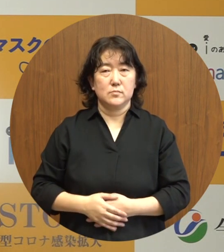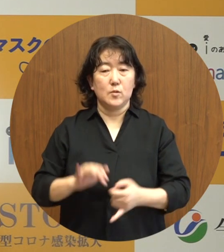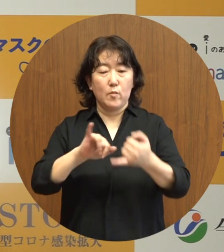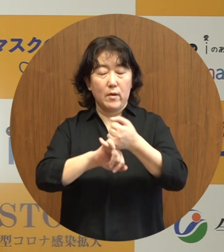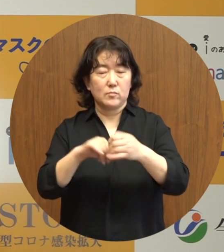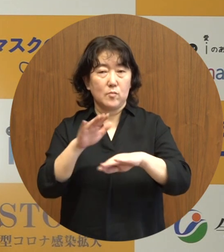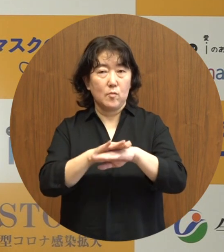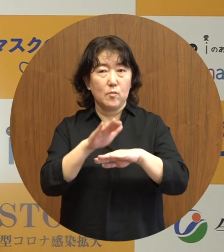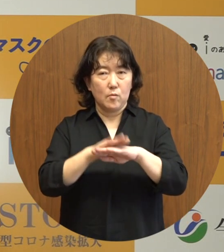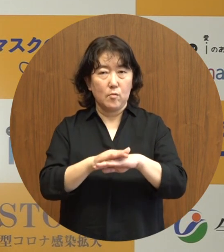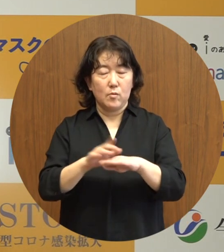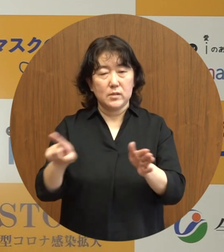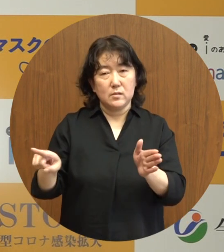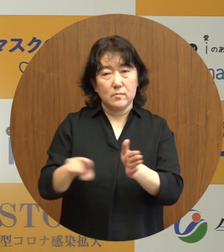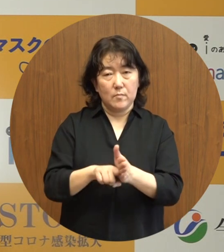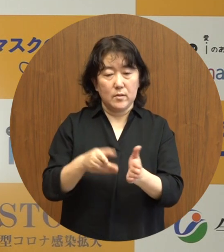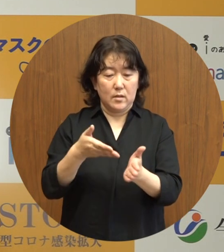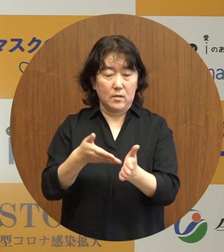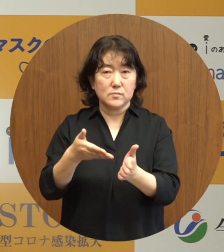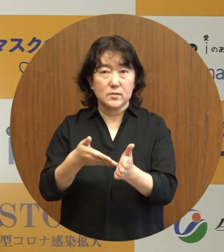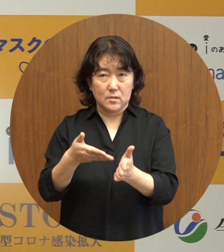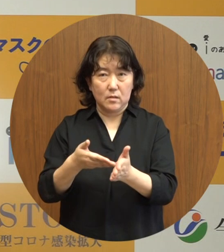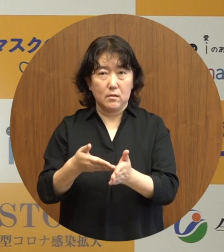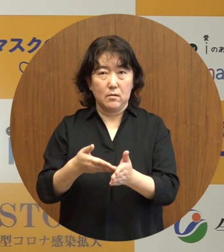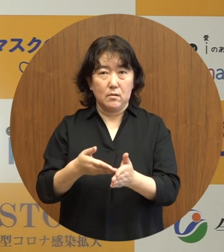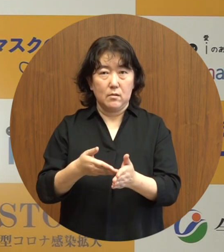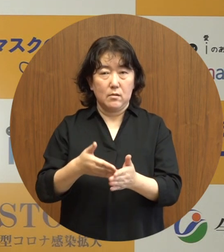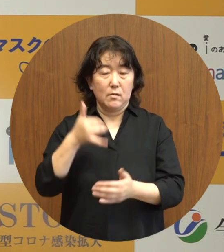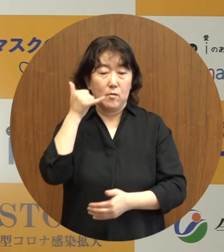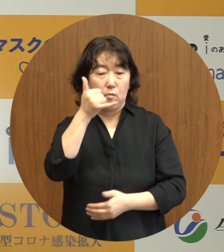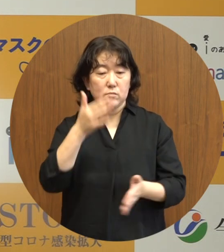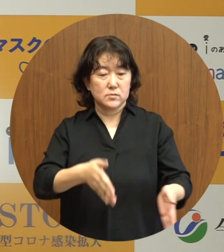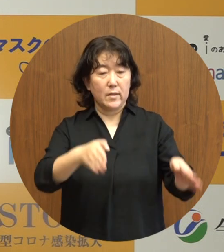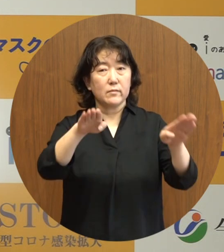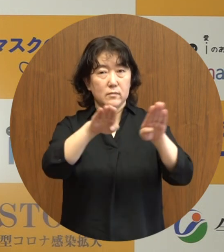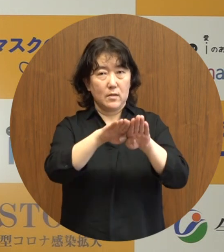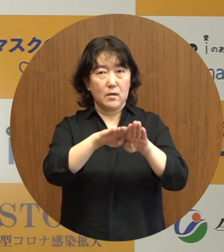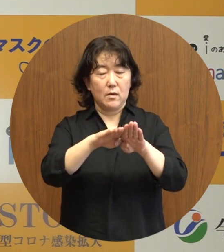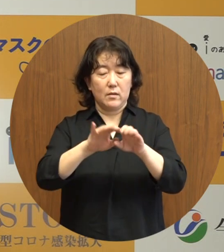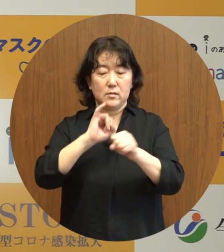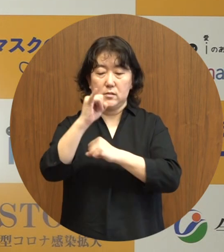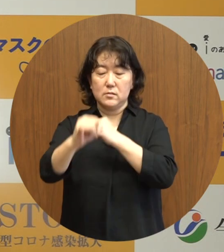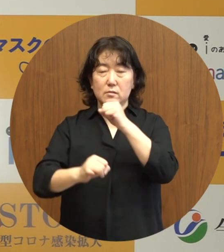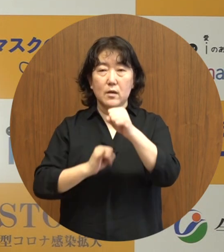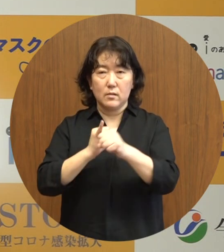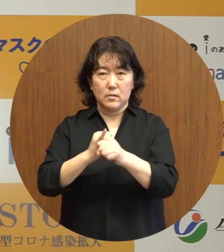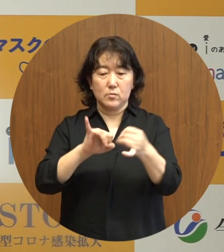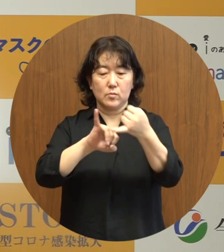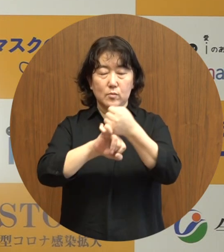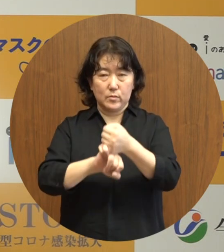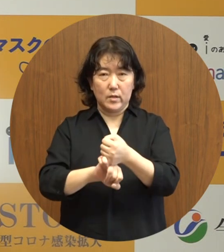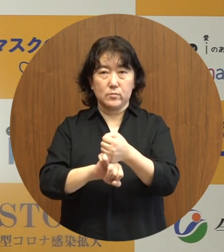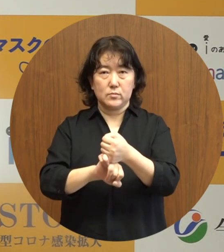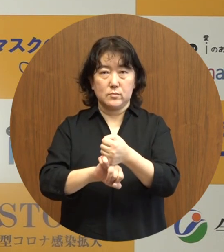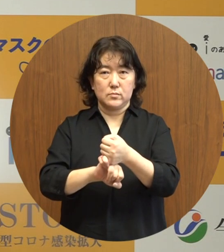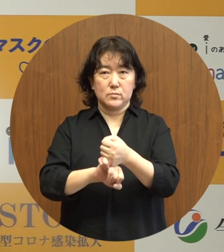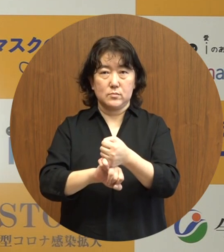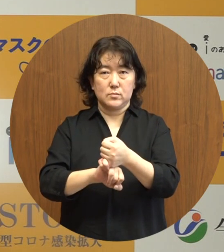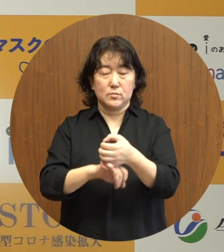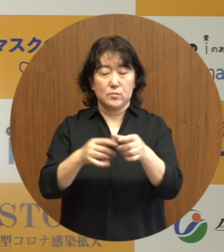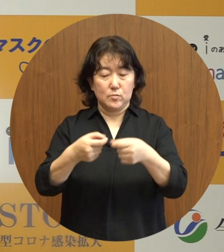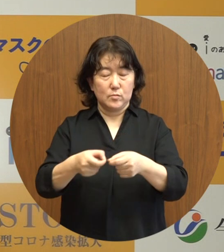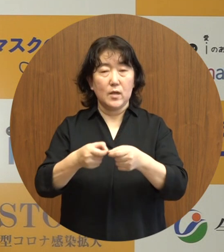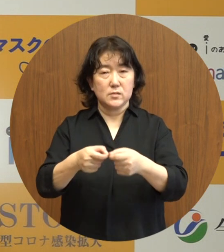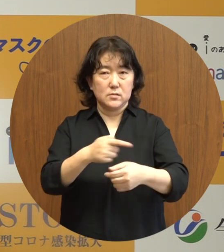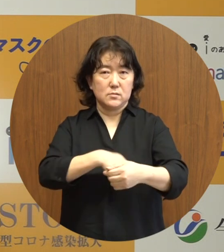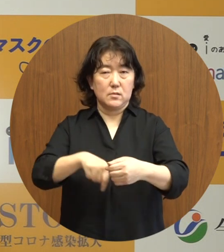はこれまでお話をしておりましたように、コールセンターおよびウェブでのご予約となっておりますので、詳しく